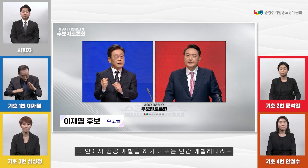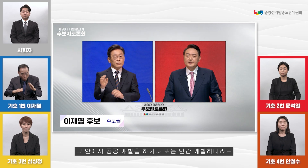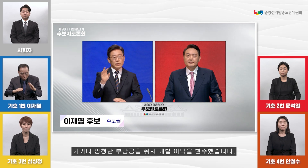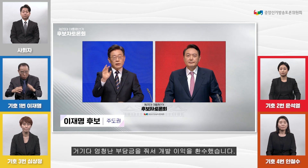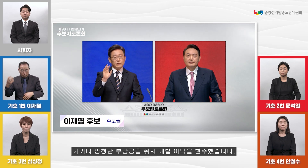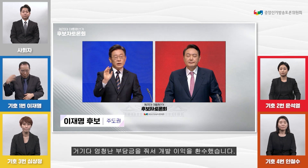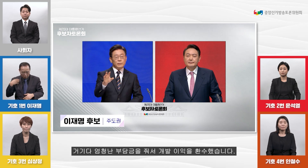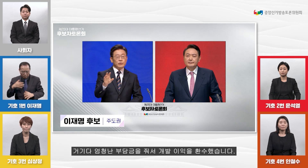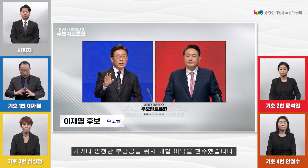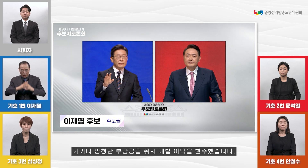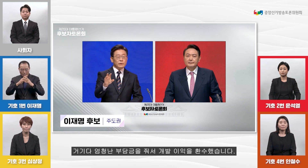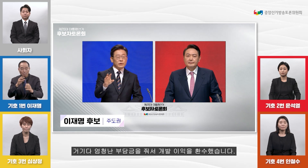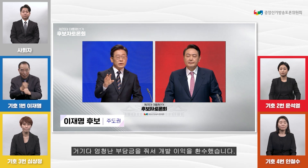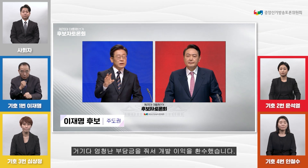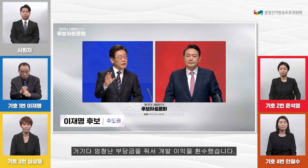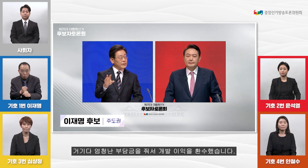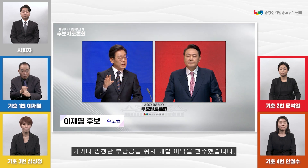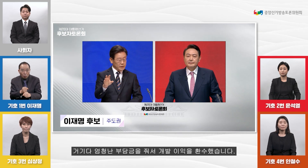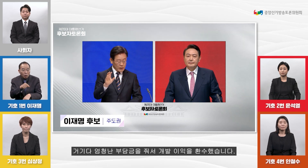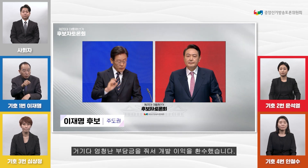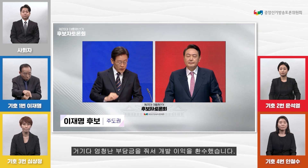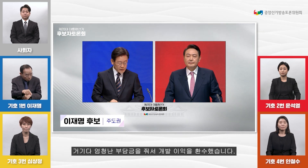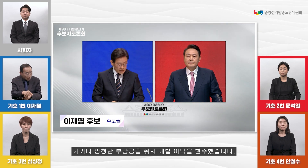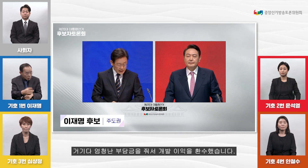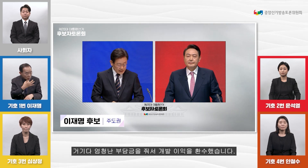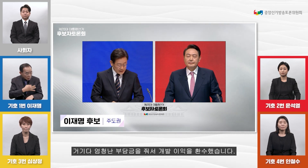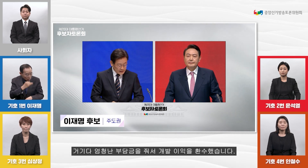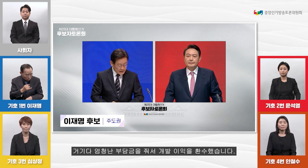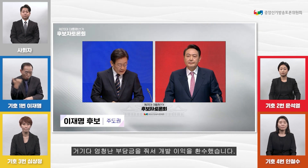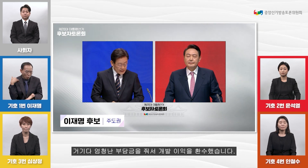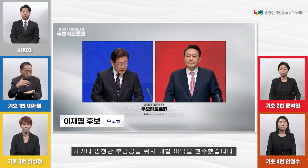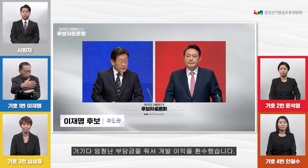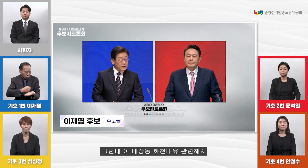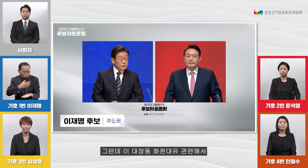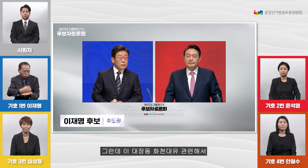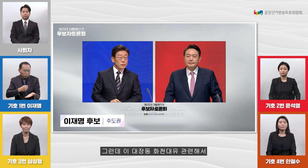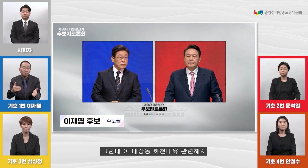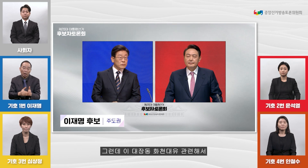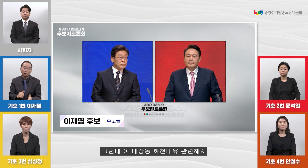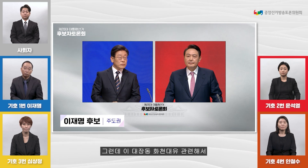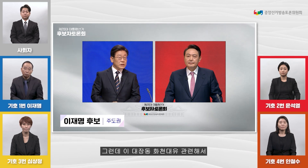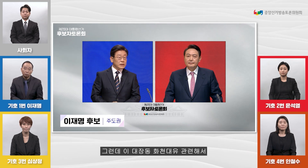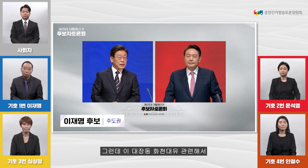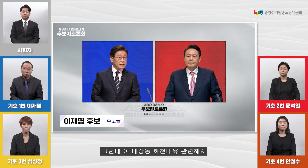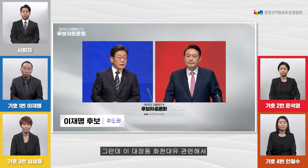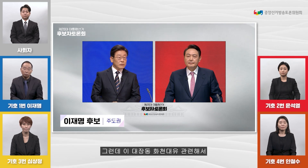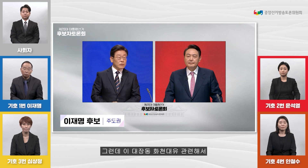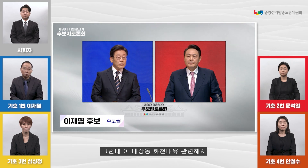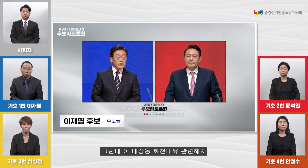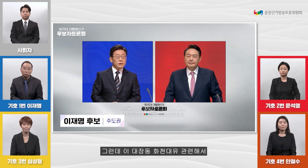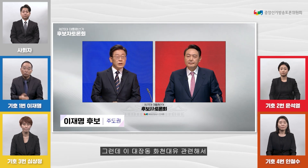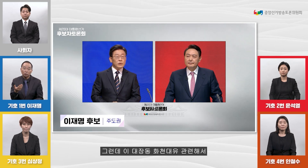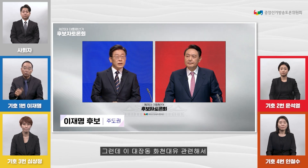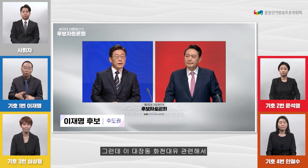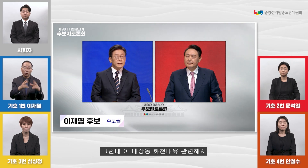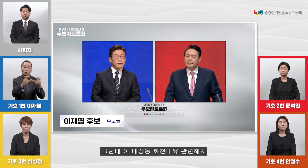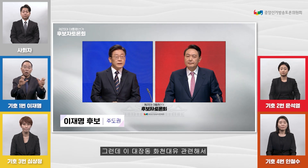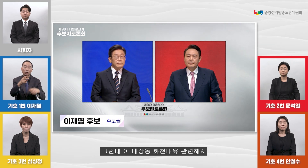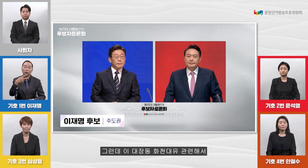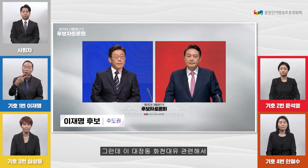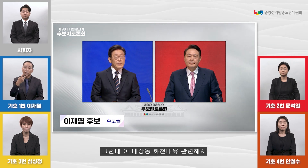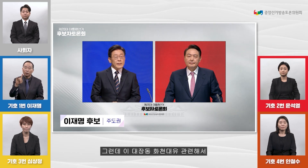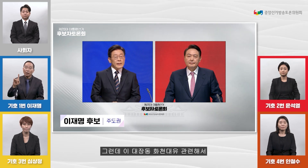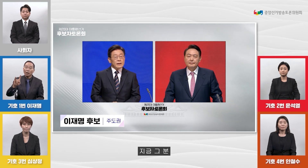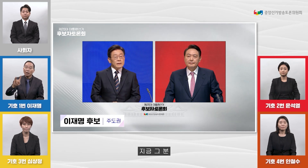개발을 하더라도 거기다 엄청난 부담금을 주어서 개발 이익을 환수했습니다. 그런데 이 대장동 화천대유